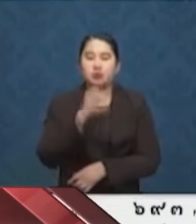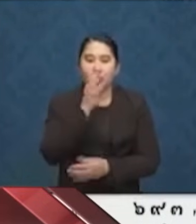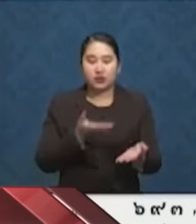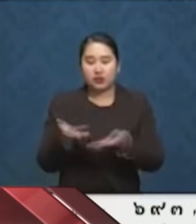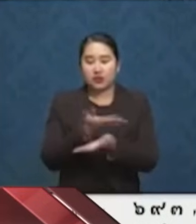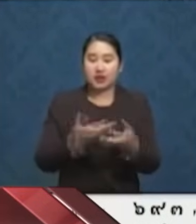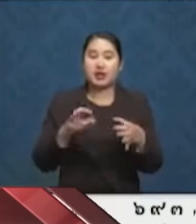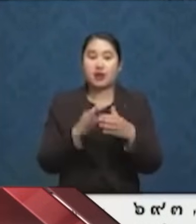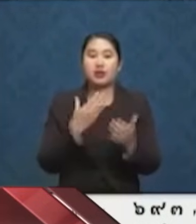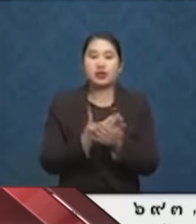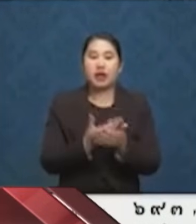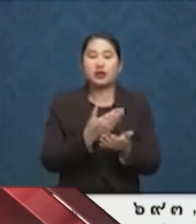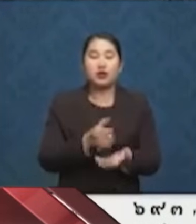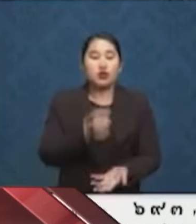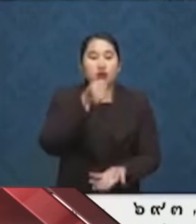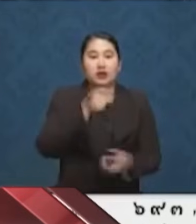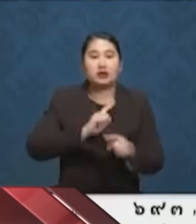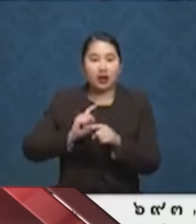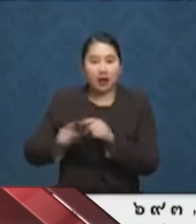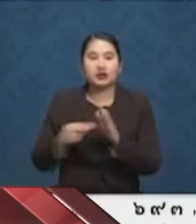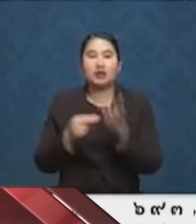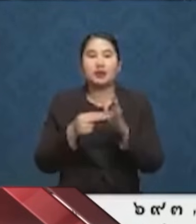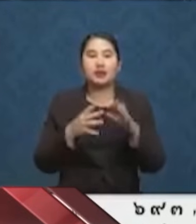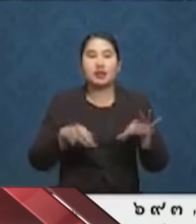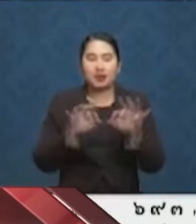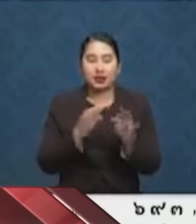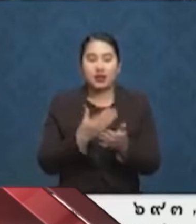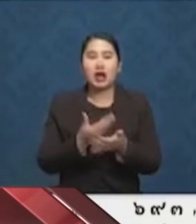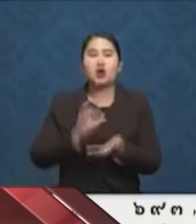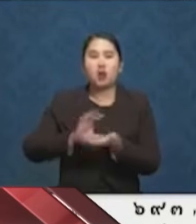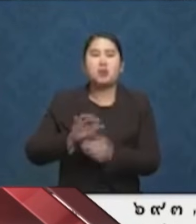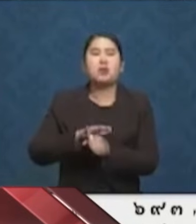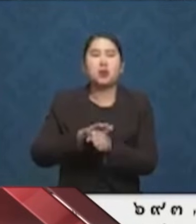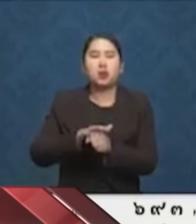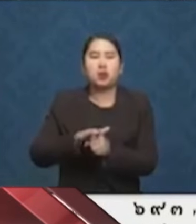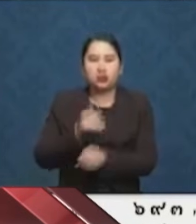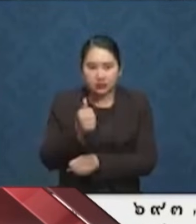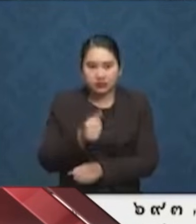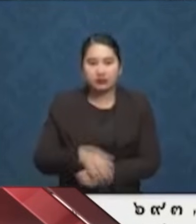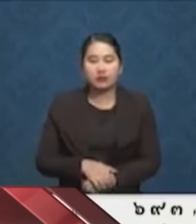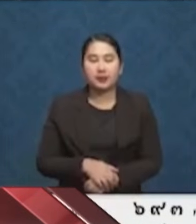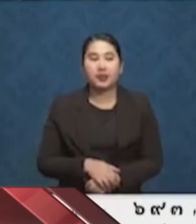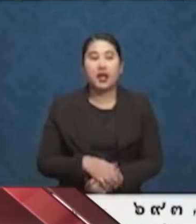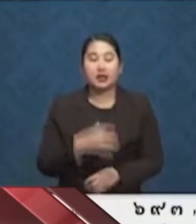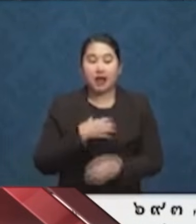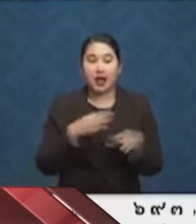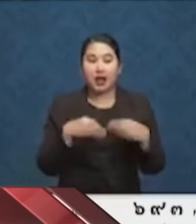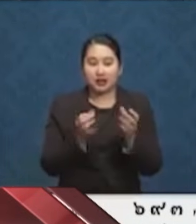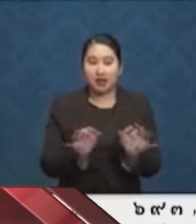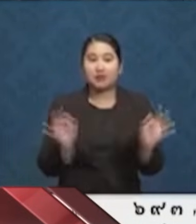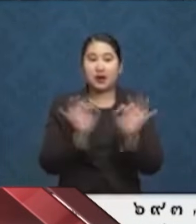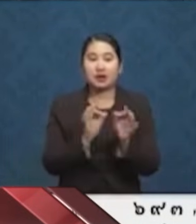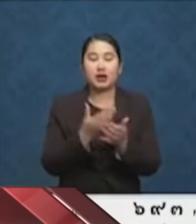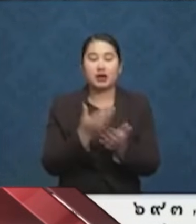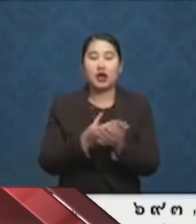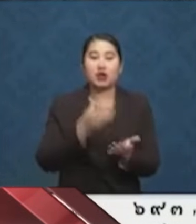าเรื่องความพร้อมของเงินพร้อมอะไรเรายังให้ความสำคัญว่าเนื่องจากเรามีงบประมาณที่จำกัดอย่าให้ความสำคัญของการใ